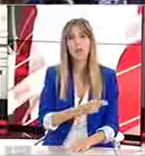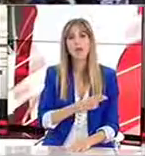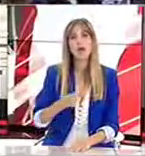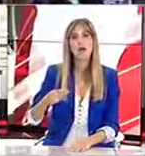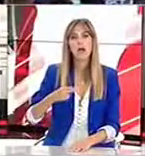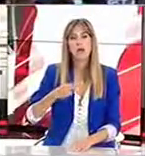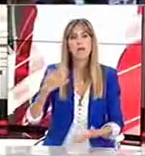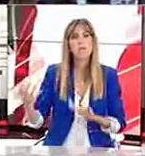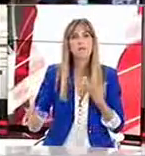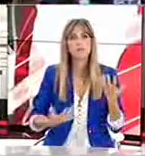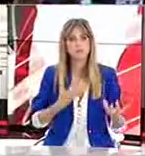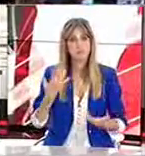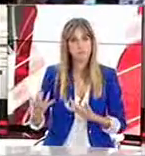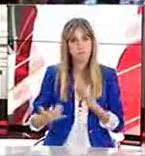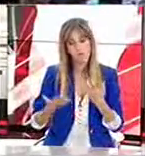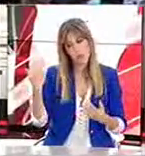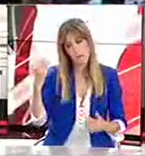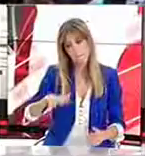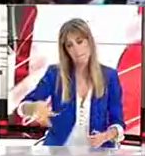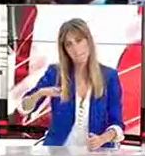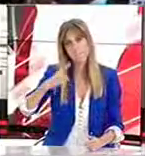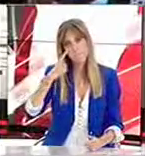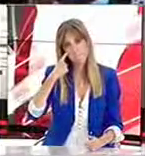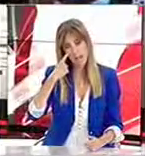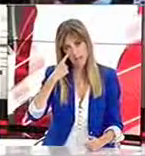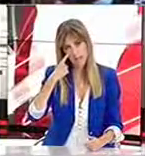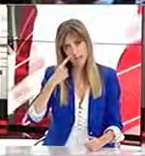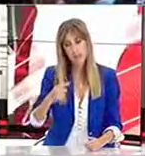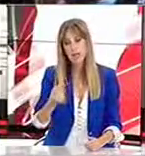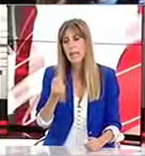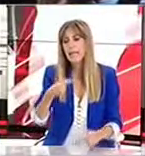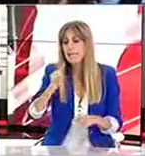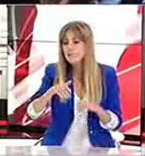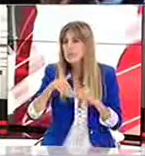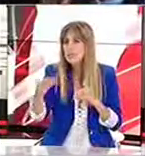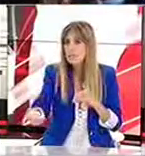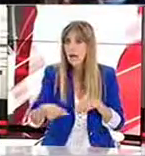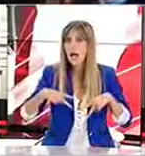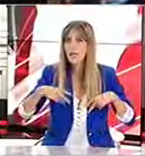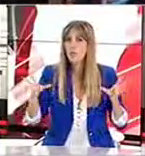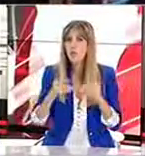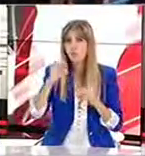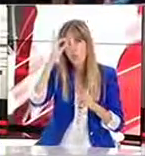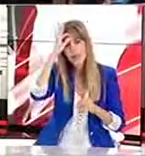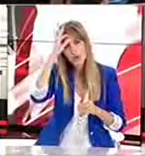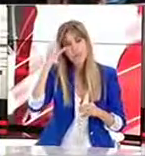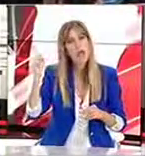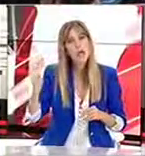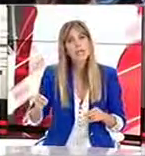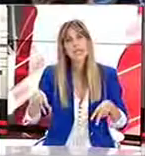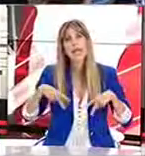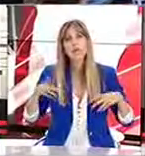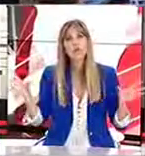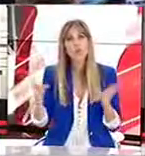Πολίτη, του κ. Τόσκα, και του πρώην Αρχηγού της Πυροσβεστικής, λίγες μέρες μετά την Εθνική Τραγωδία, οι οποίοι είχαν πει πως δεν έγινε